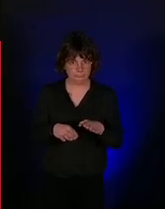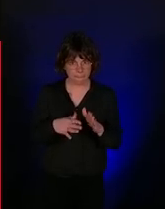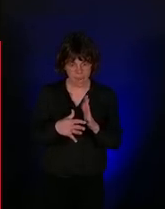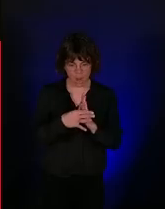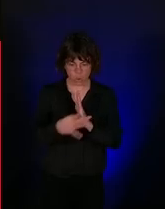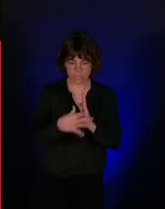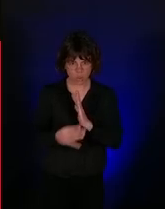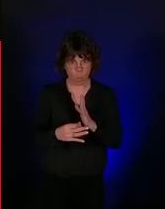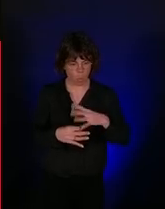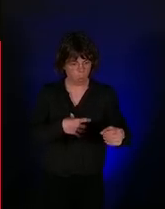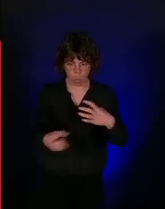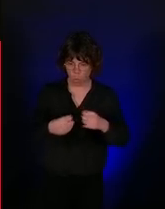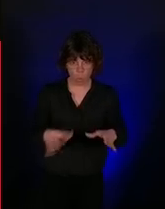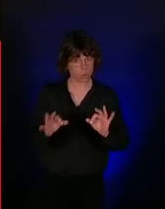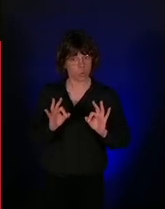des cotisations.